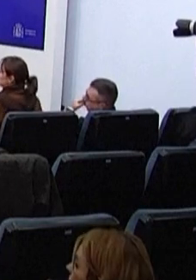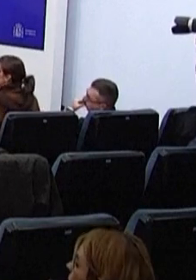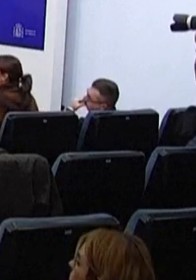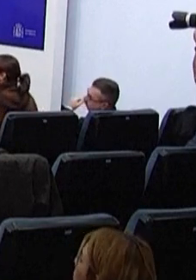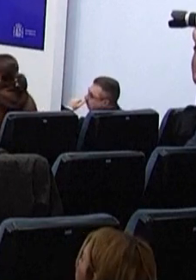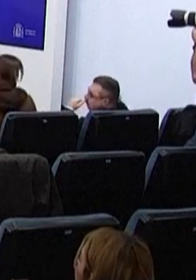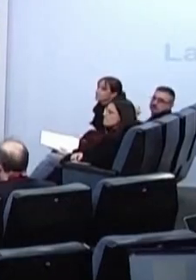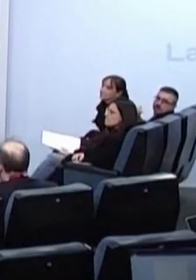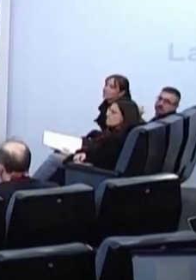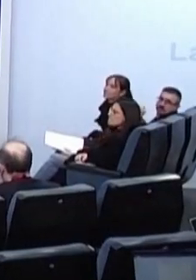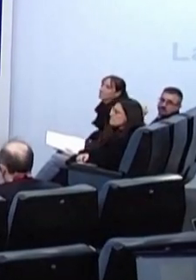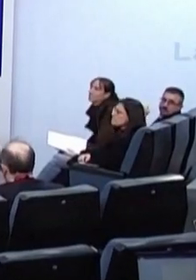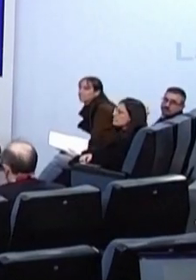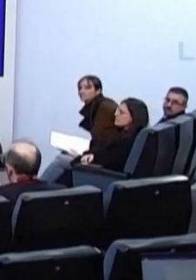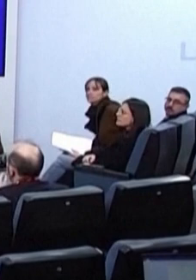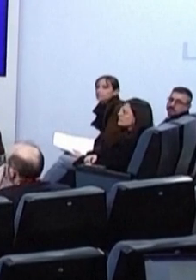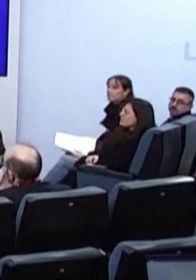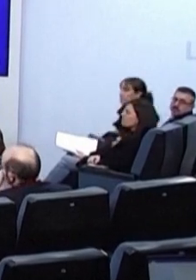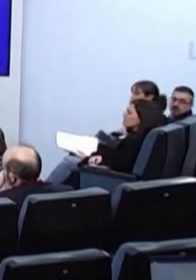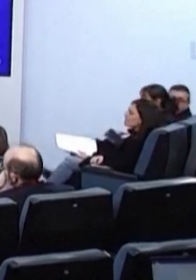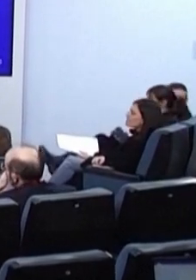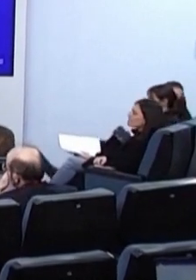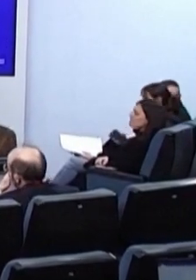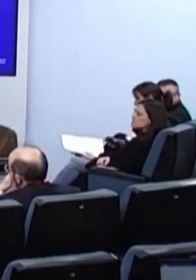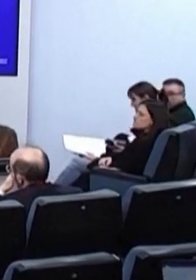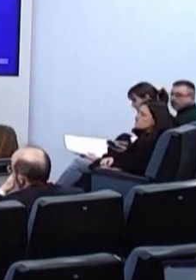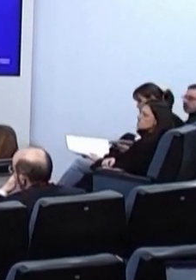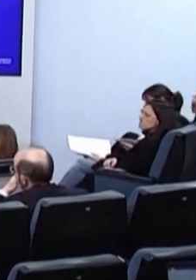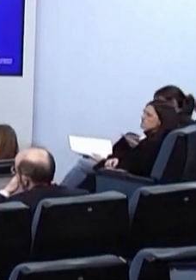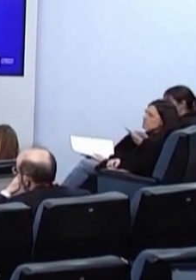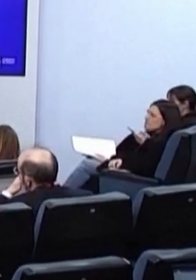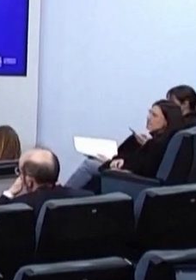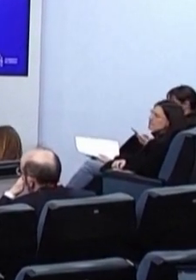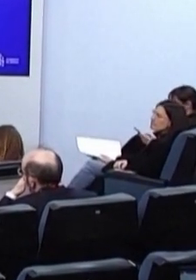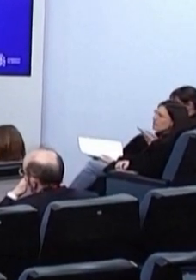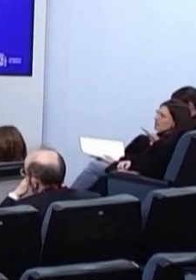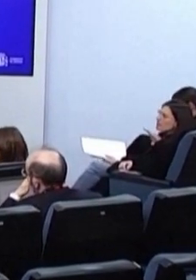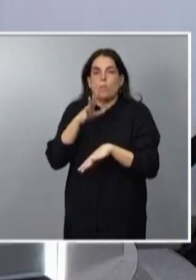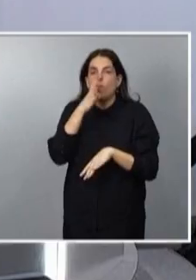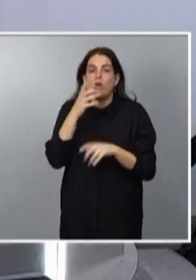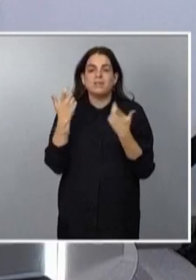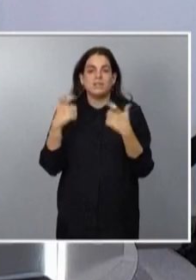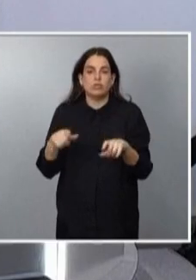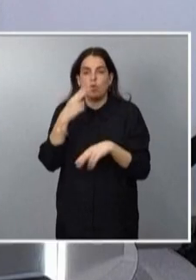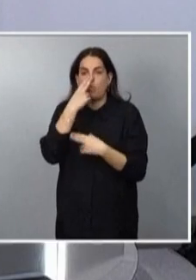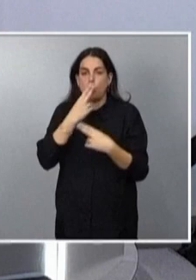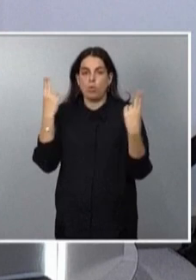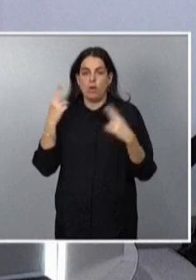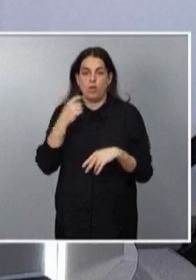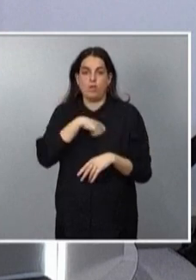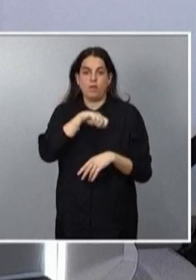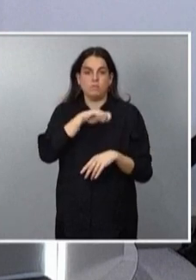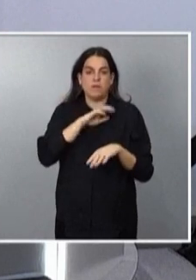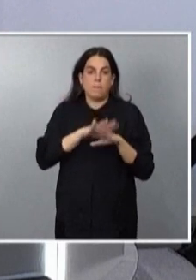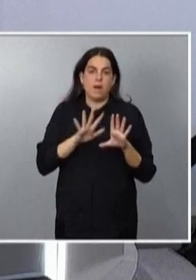A nők foglalkoztatási esélyeinek javítására a spanyol kormány törvényjavaslatot nyújt be a parlamentnek. A jogszabálytervezet előírja,